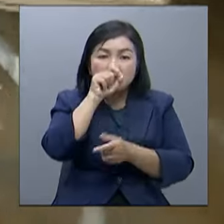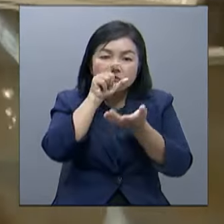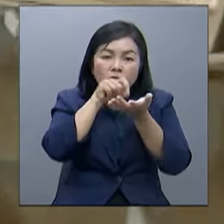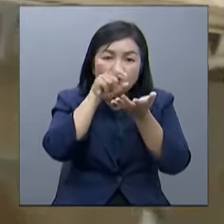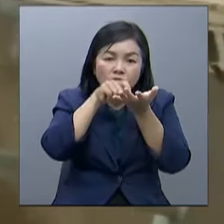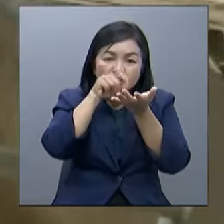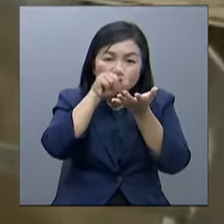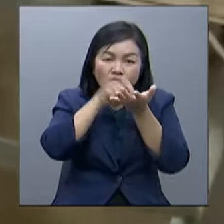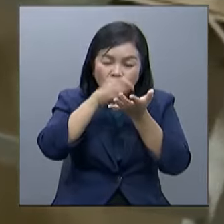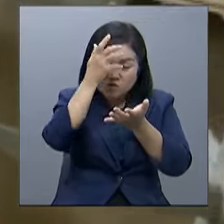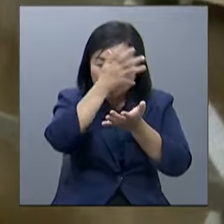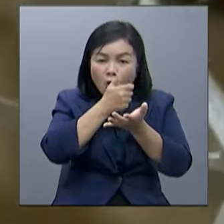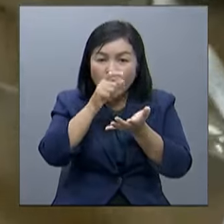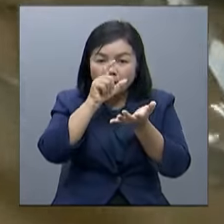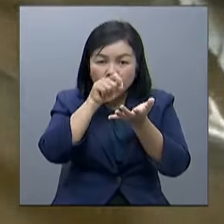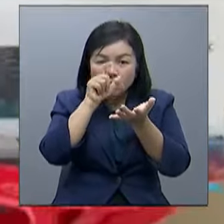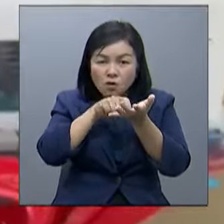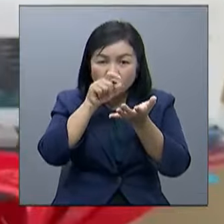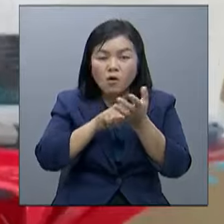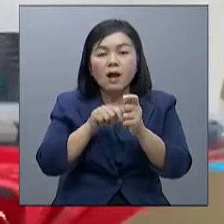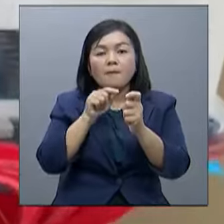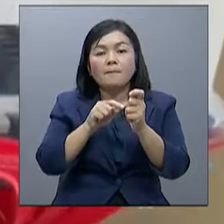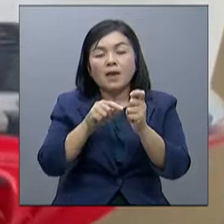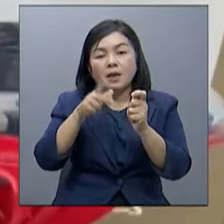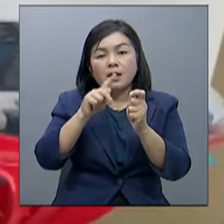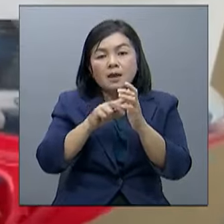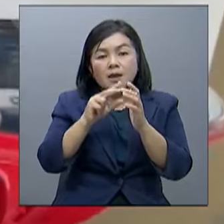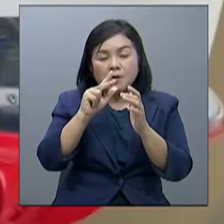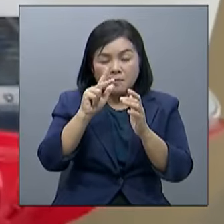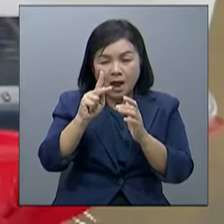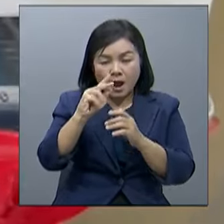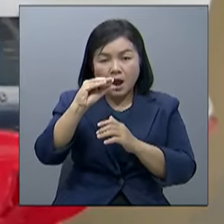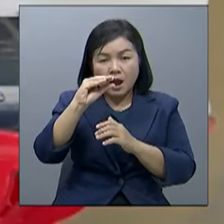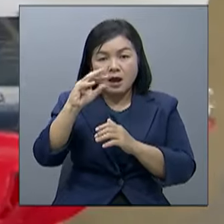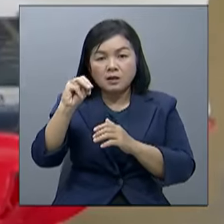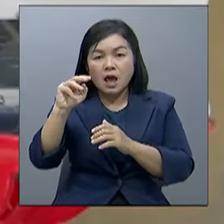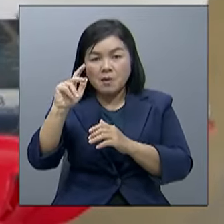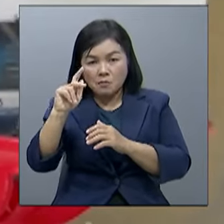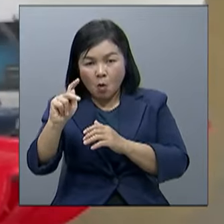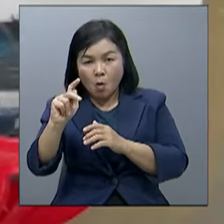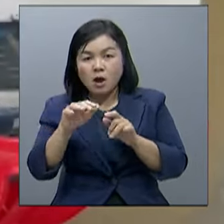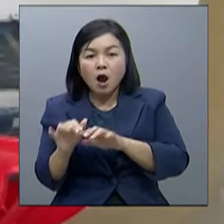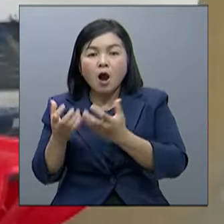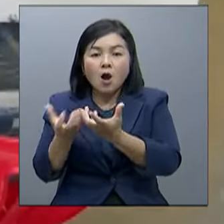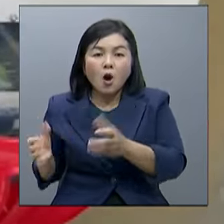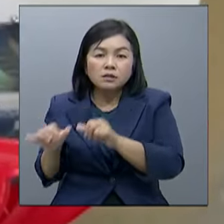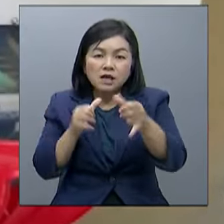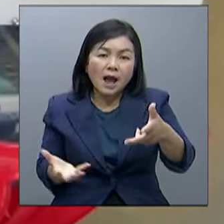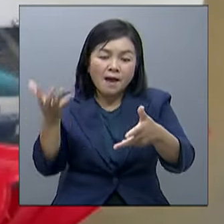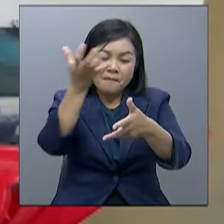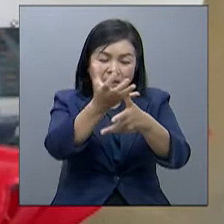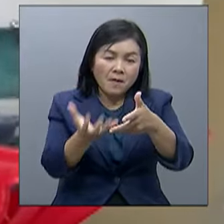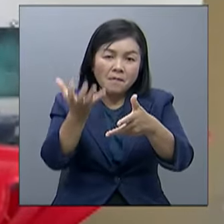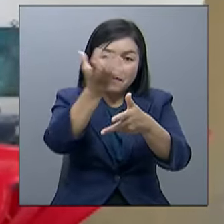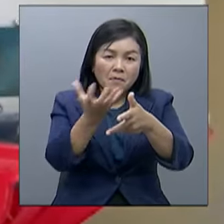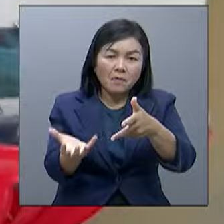ที่โผงเผงนะคะในอำเภอป่าโมกเค้าทยอยเทิร์นของค่ะก็ต้องทำให้กรงสูงมากขึ้น